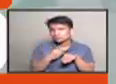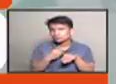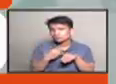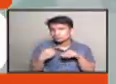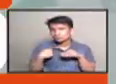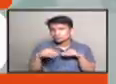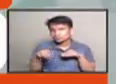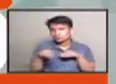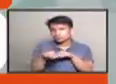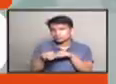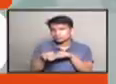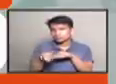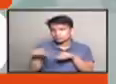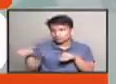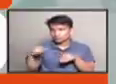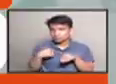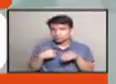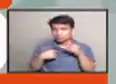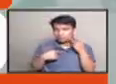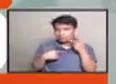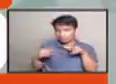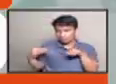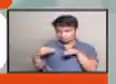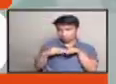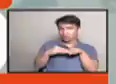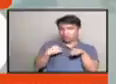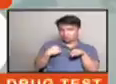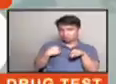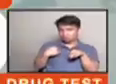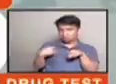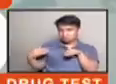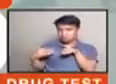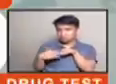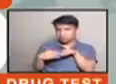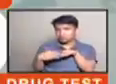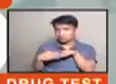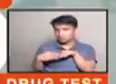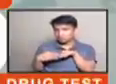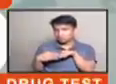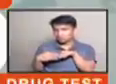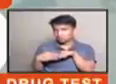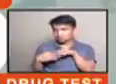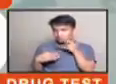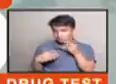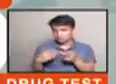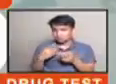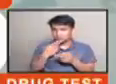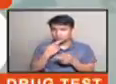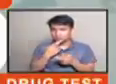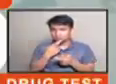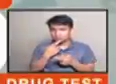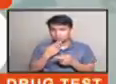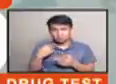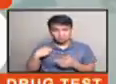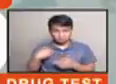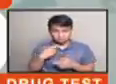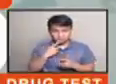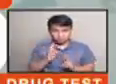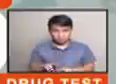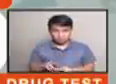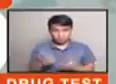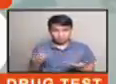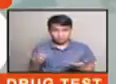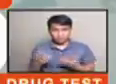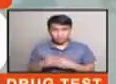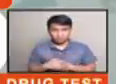Ako po ang binangga ni Mr. Kale. Kayo po ang binangga ni Kale? Opo. Meron na ho bang police report tungkol dito? Opo,